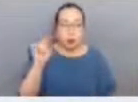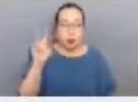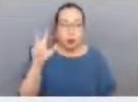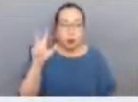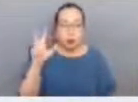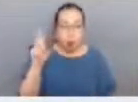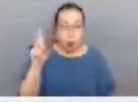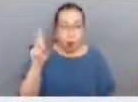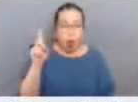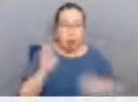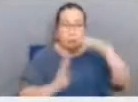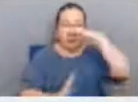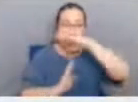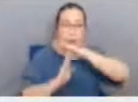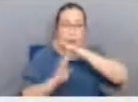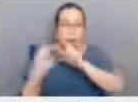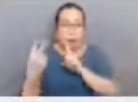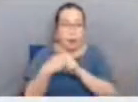umabot na sa